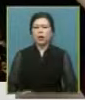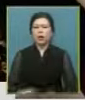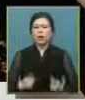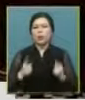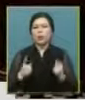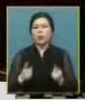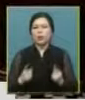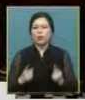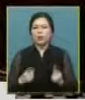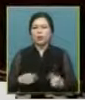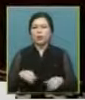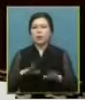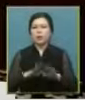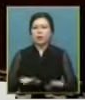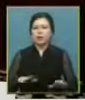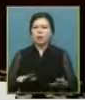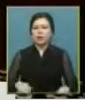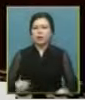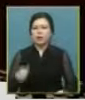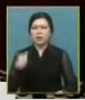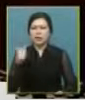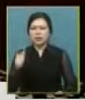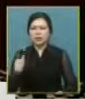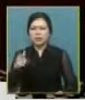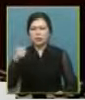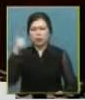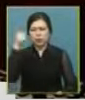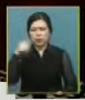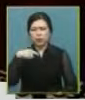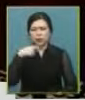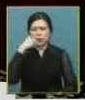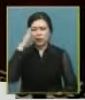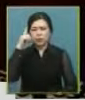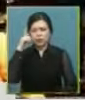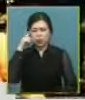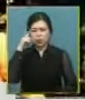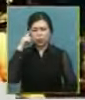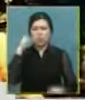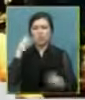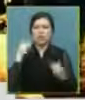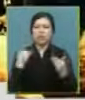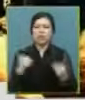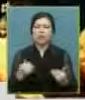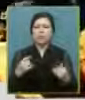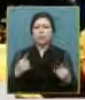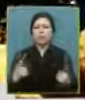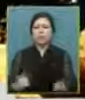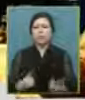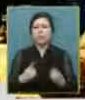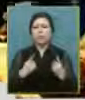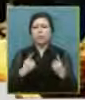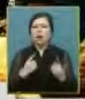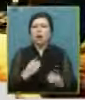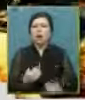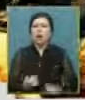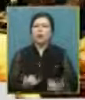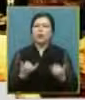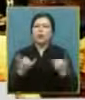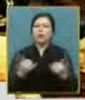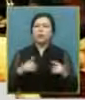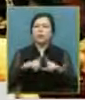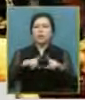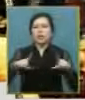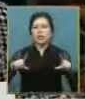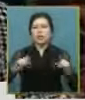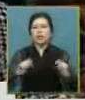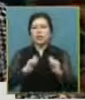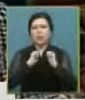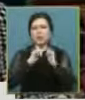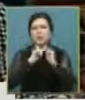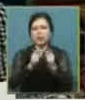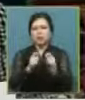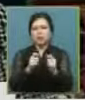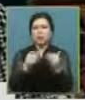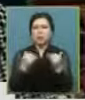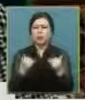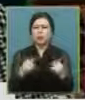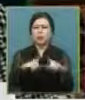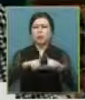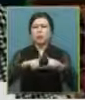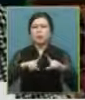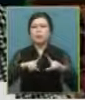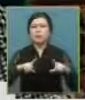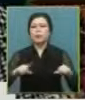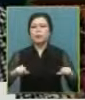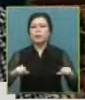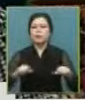осы. Форумда ардақты ұстаз білім беру саласына қосқан үлесі үшін құрмет грамотасымен марапатталды. Биылғы пән олимпиадасында да физика